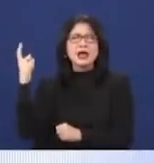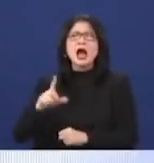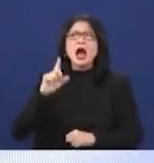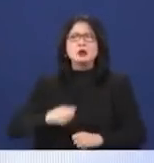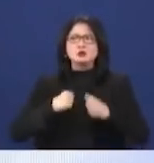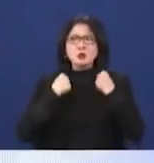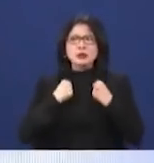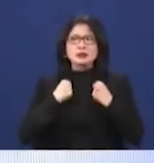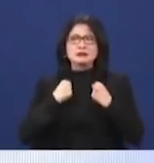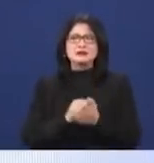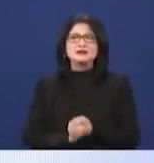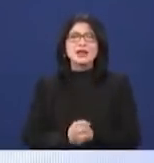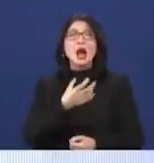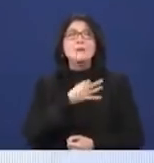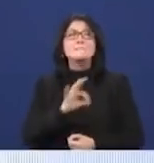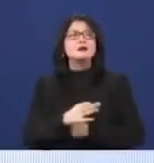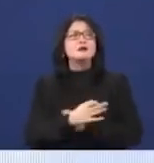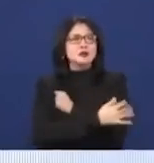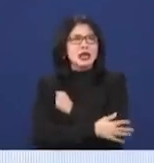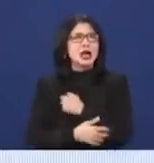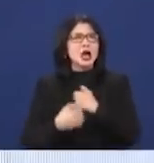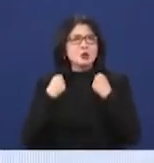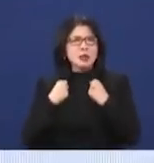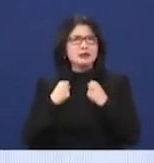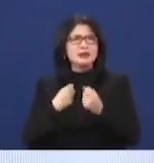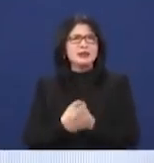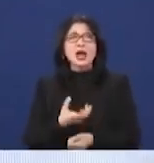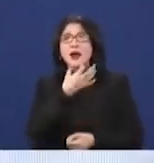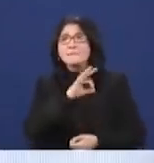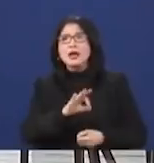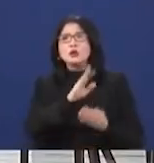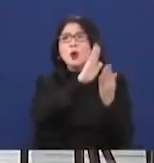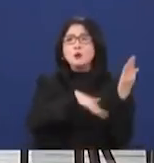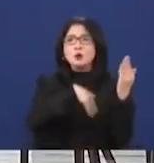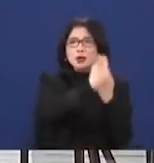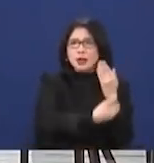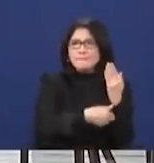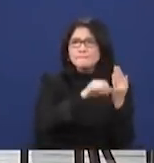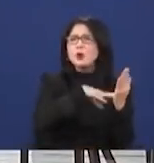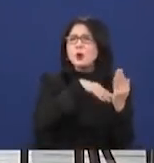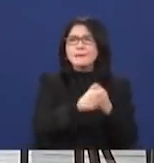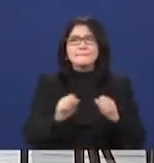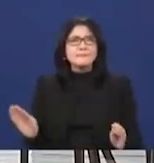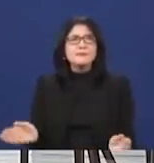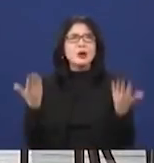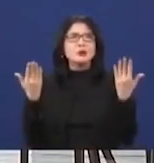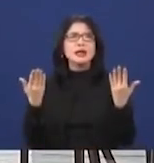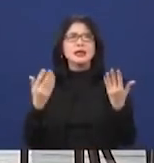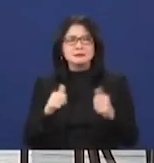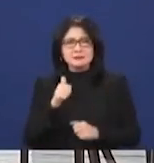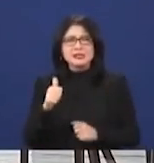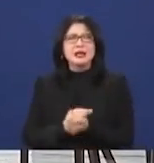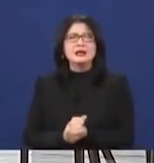kuat. Baru negara kuat. Baru program-program pembangunan bisa dilaksanakan.